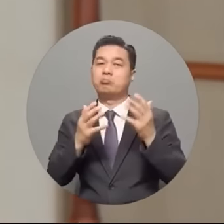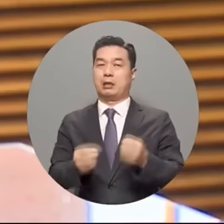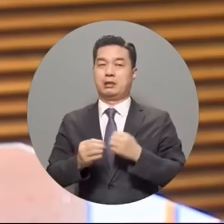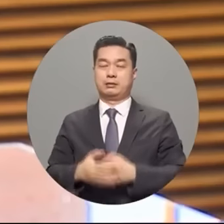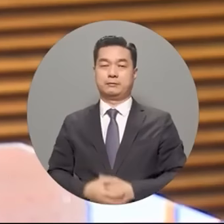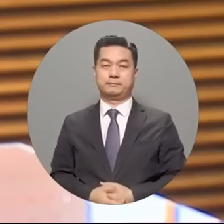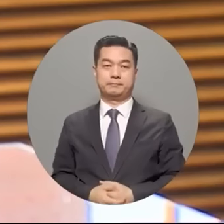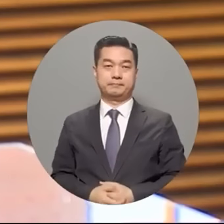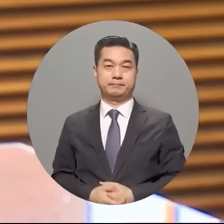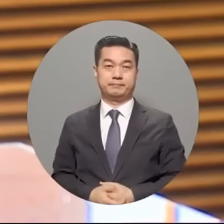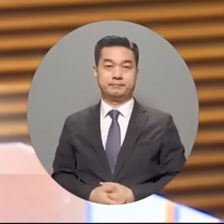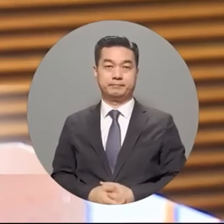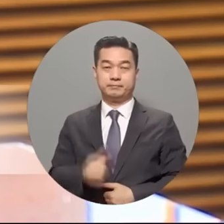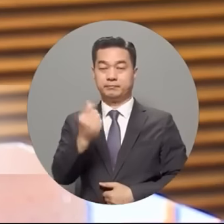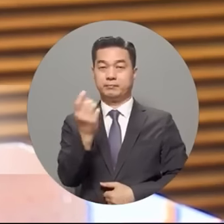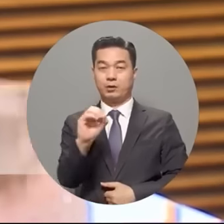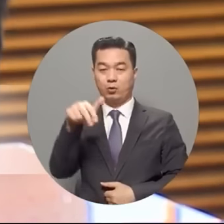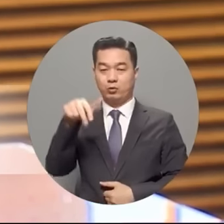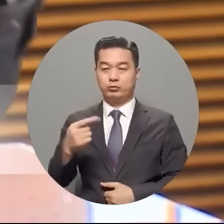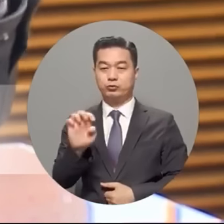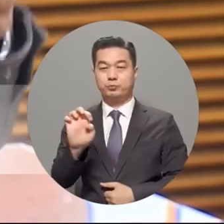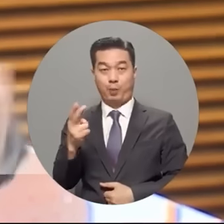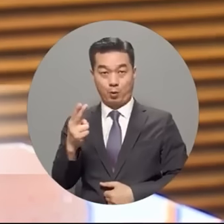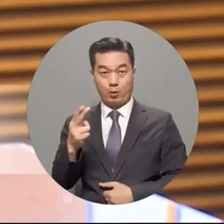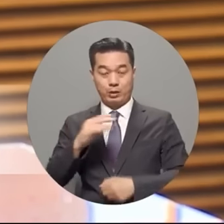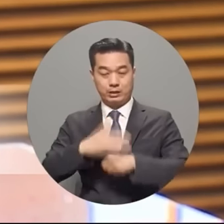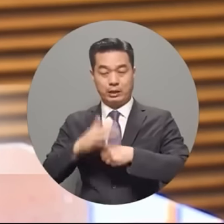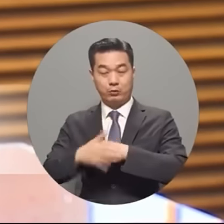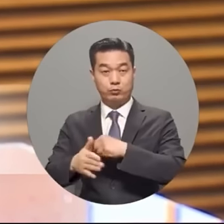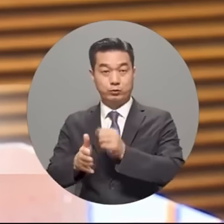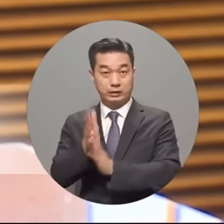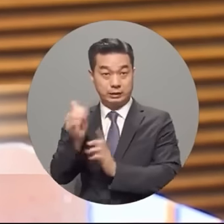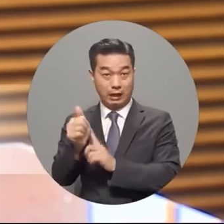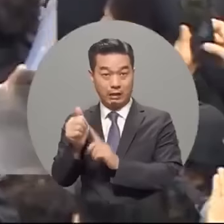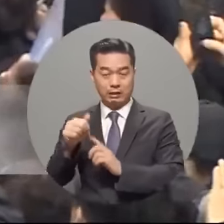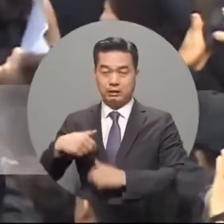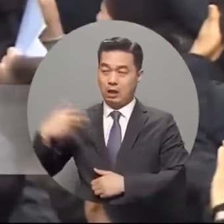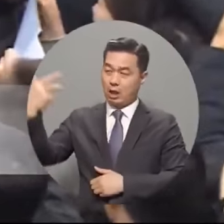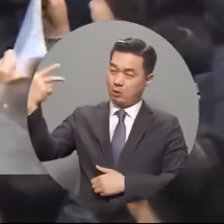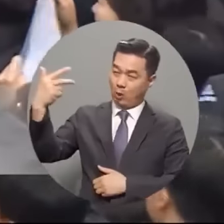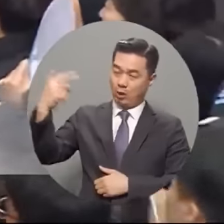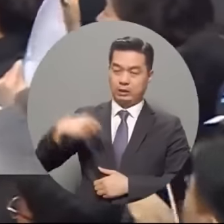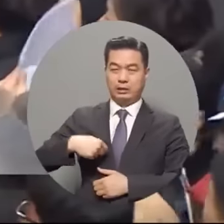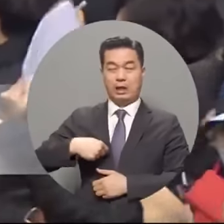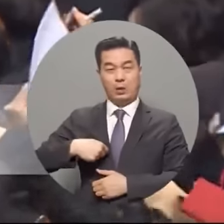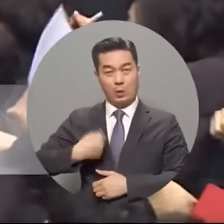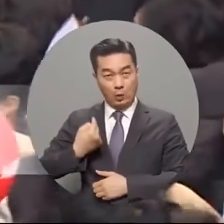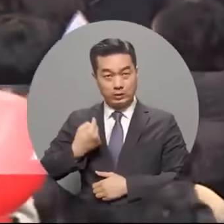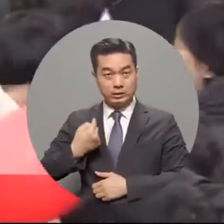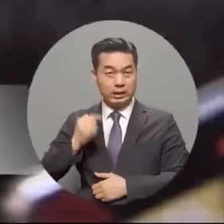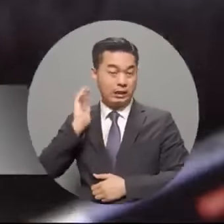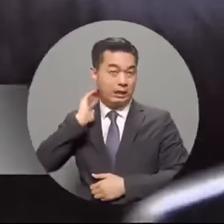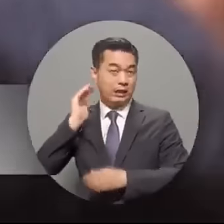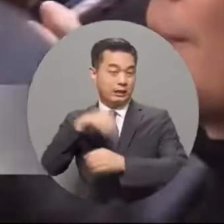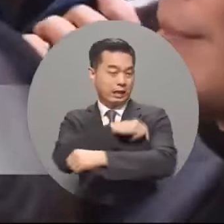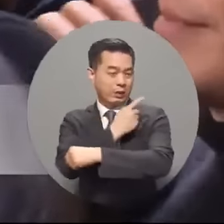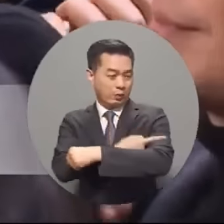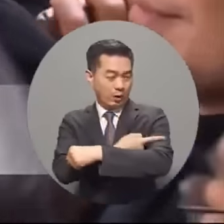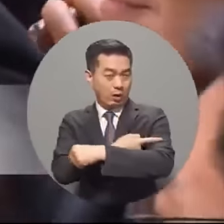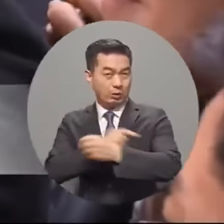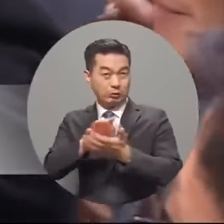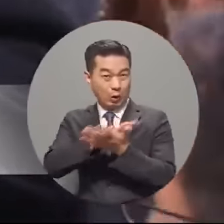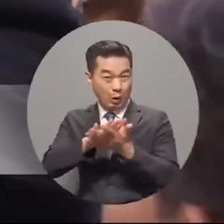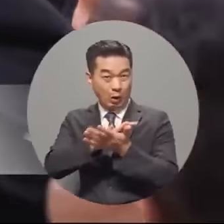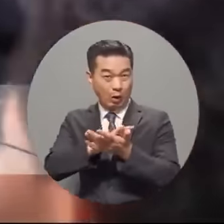않습니다 홍준표 대구시장이 셀카나 찍으며 나홀로 대권 놀이를 했다고 비판한 것같 이치